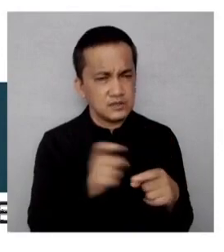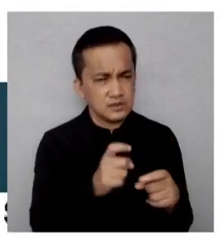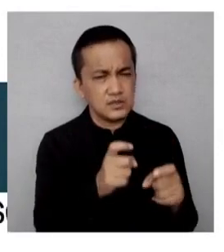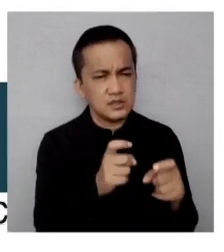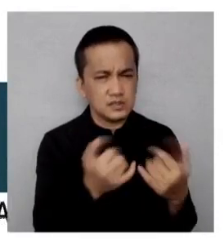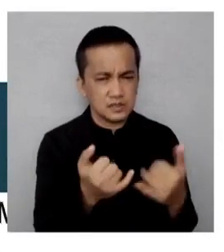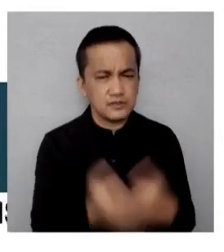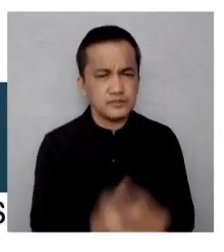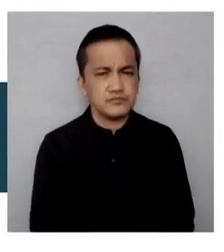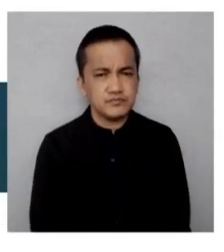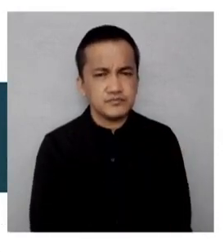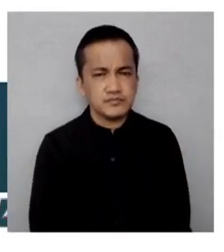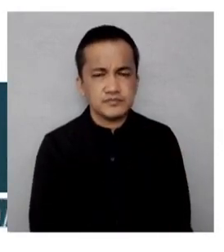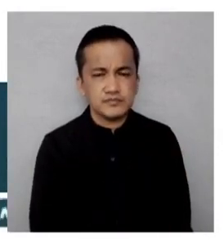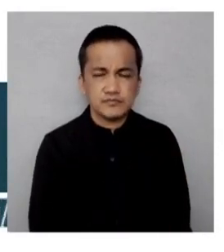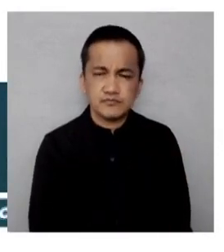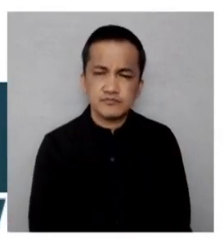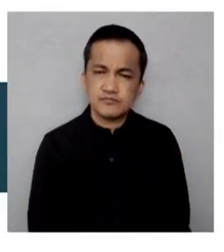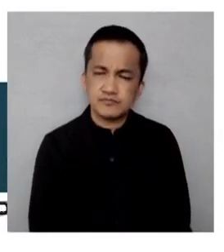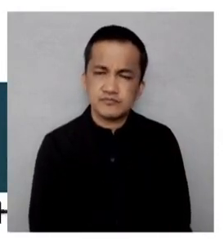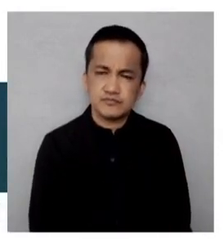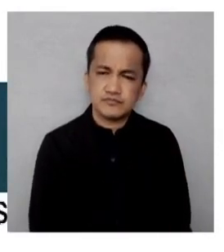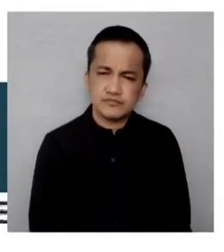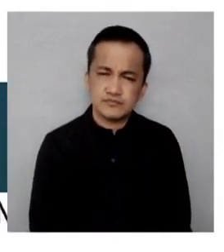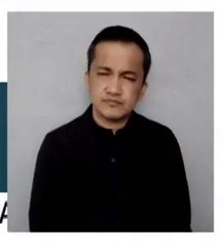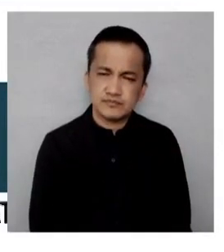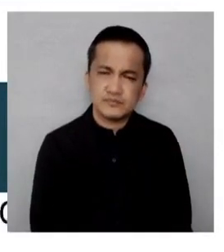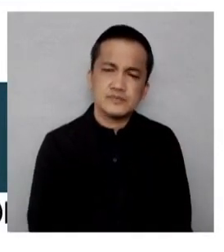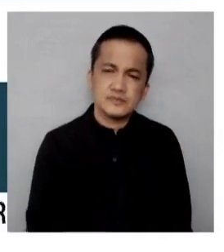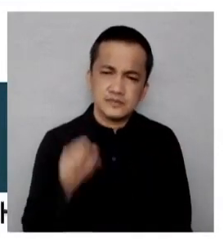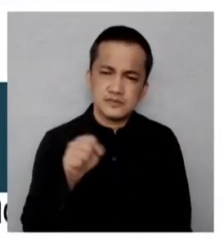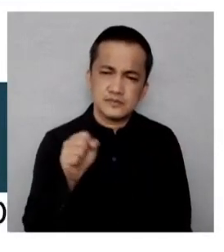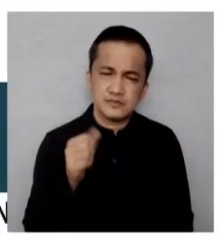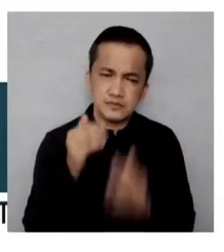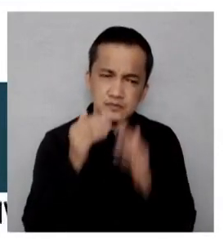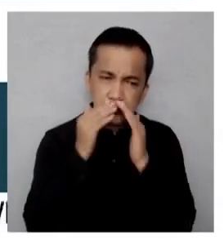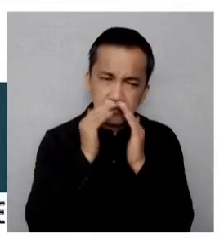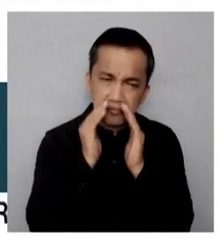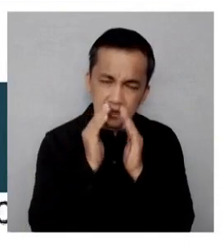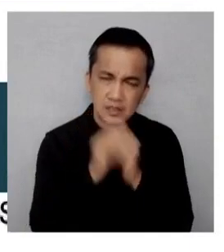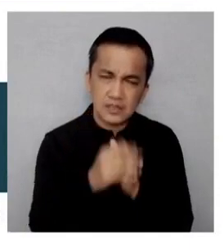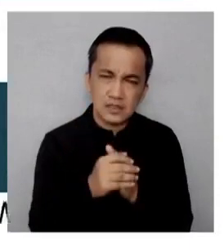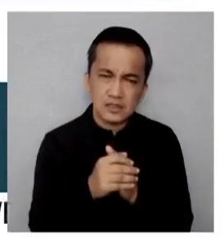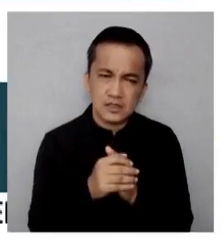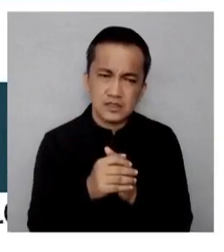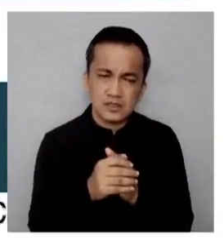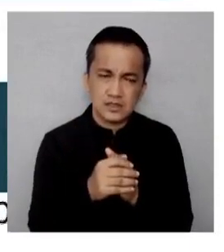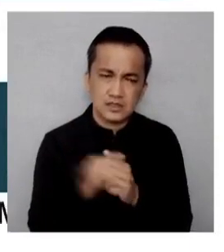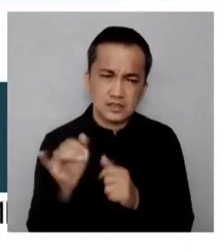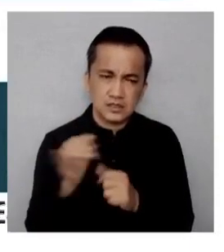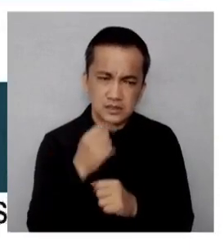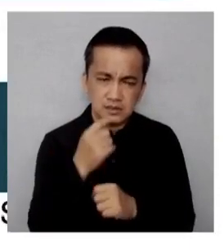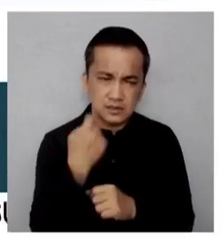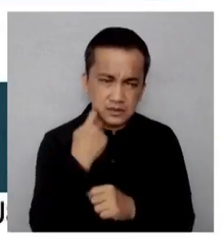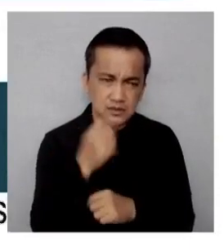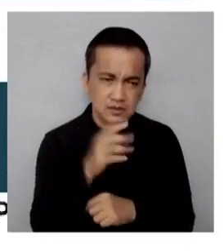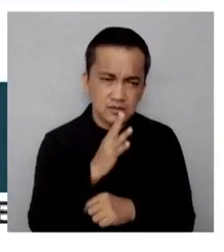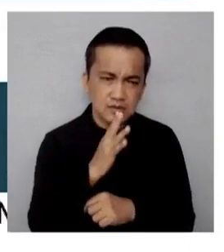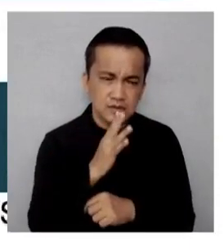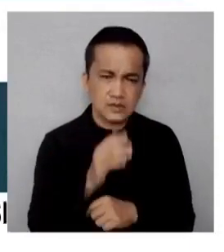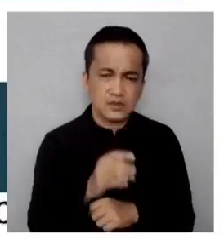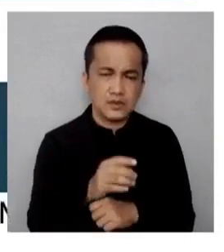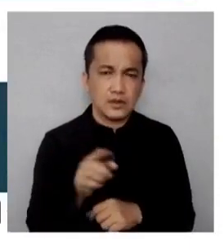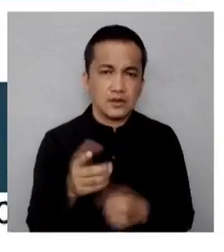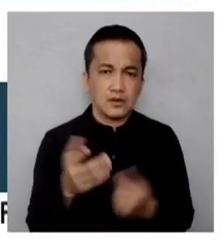moment. Yes, oh, talagang nakakalungkot, no? At kagaya nga na sinabi nung kanina nagsalita na parang wala doon